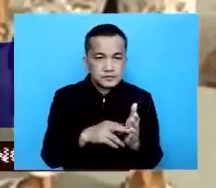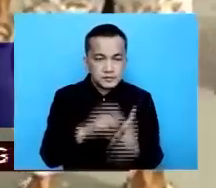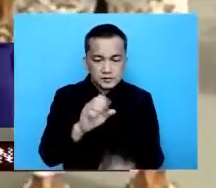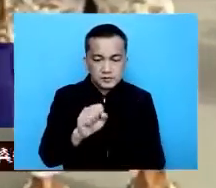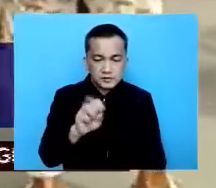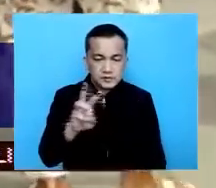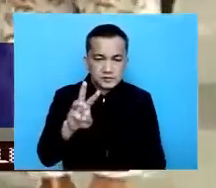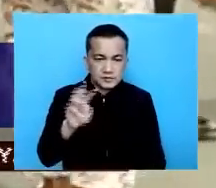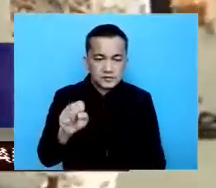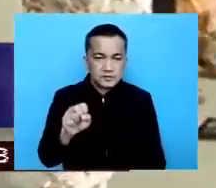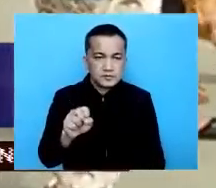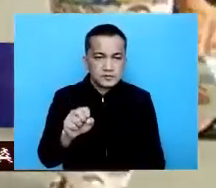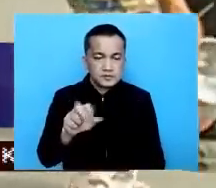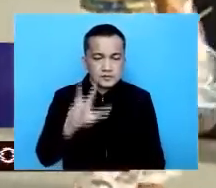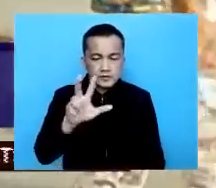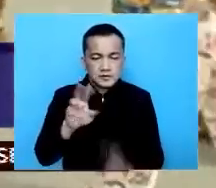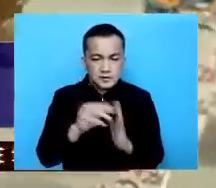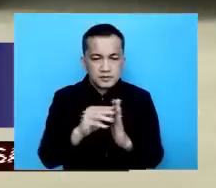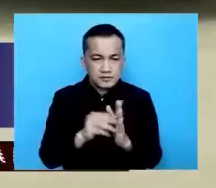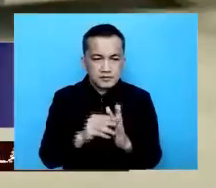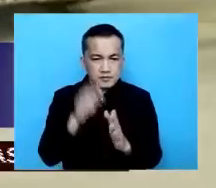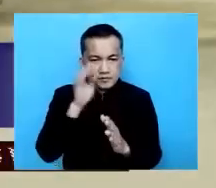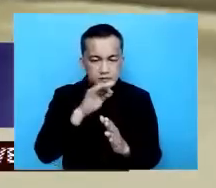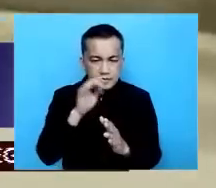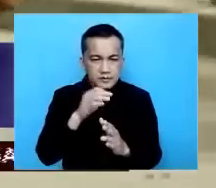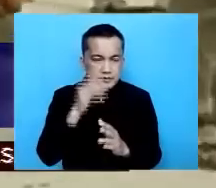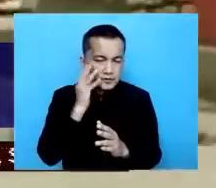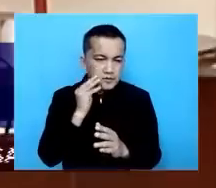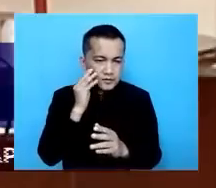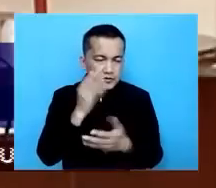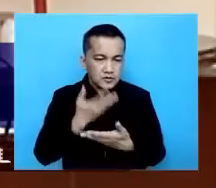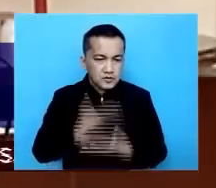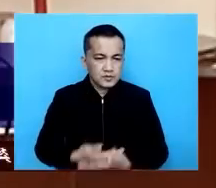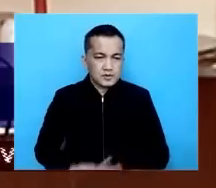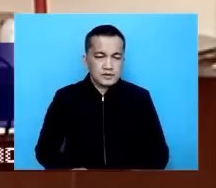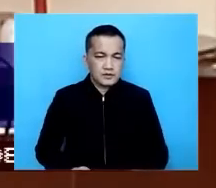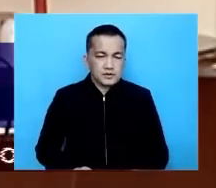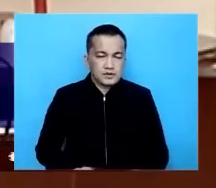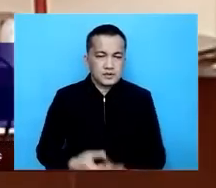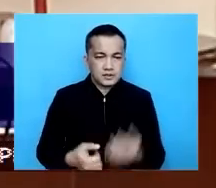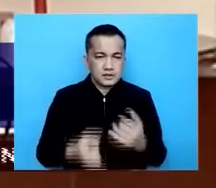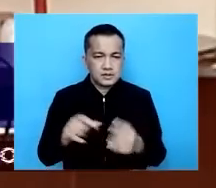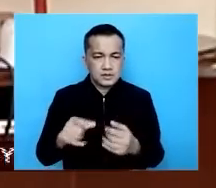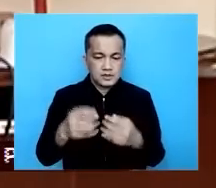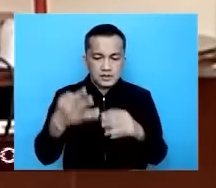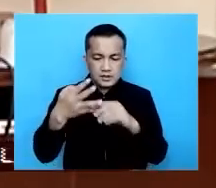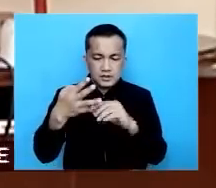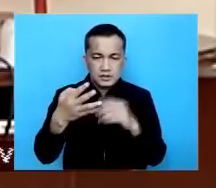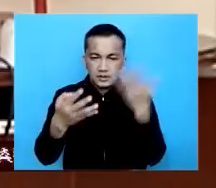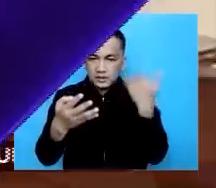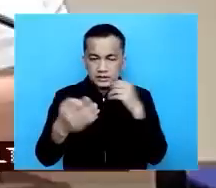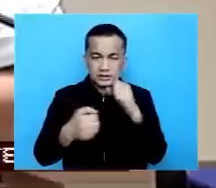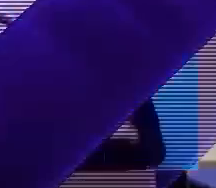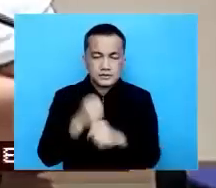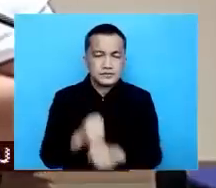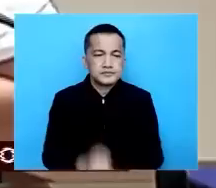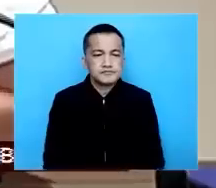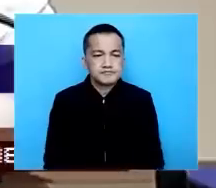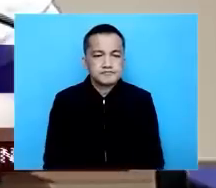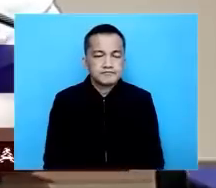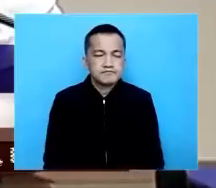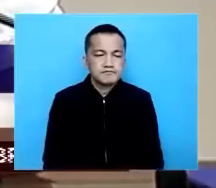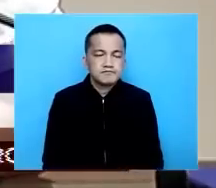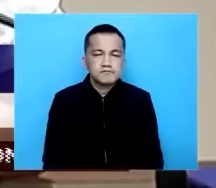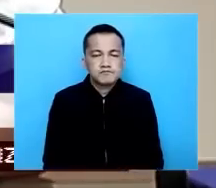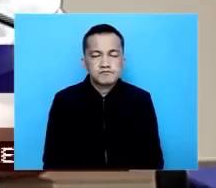SWS, nasa 3 milyong Pilipino ang nakakaranas ng gutom sa huling quarter noong nakaraang taon. We